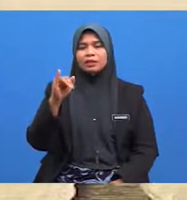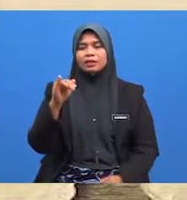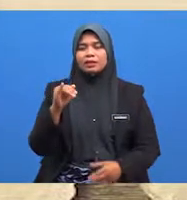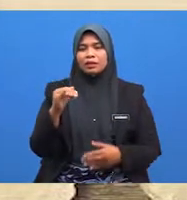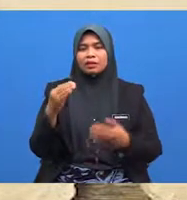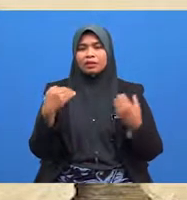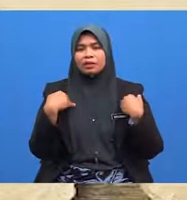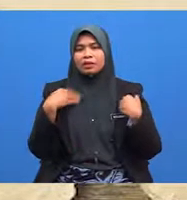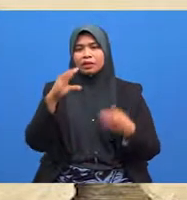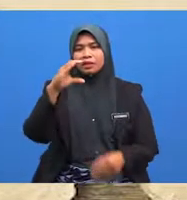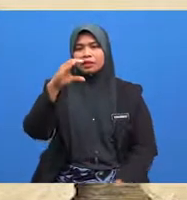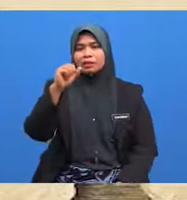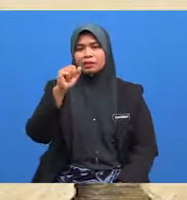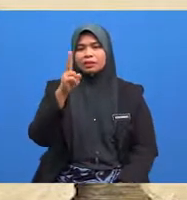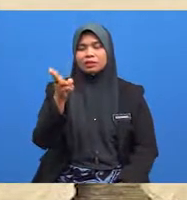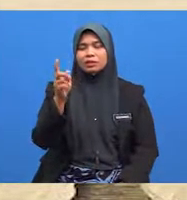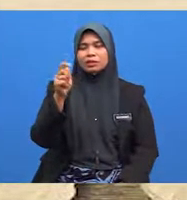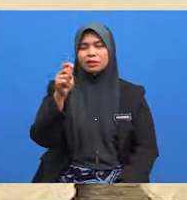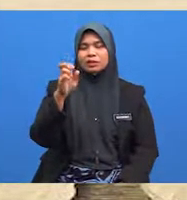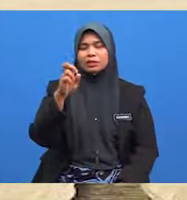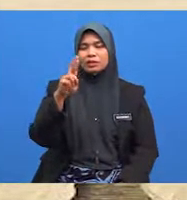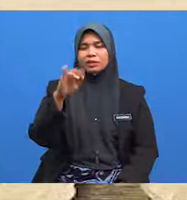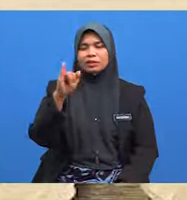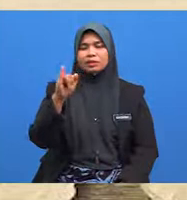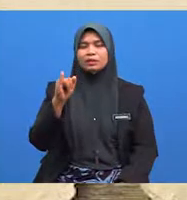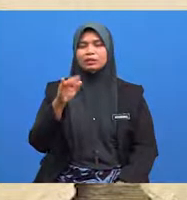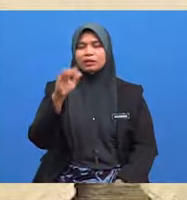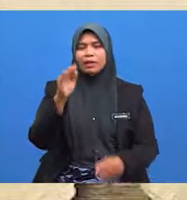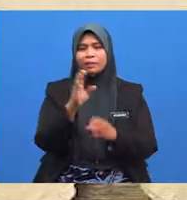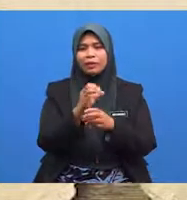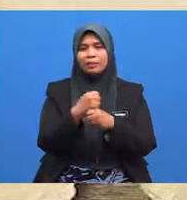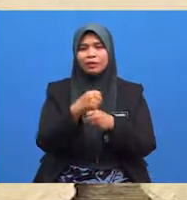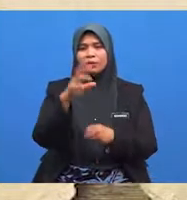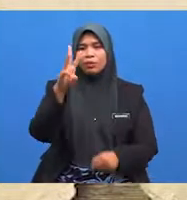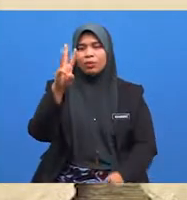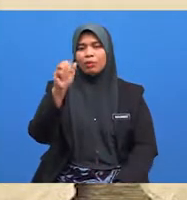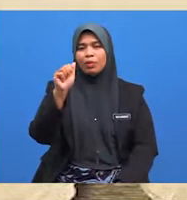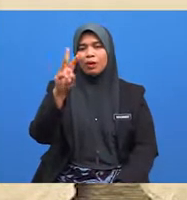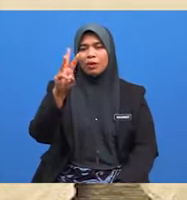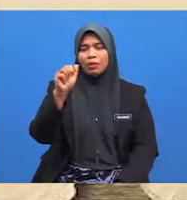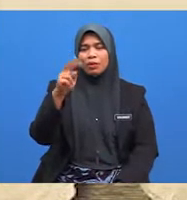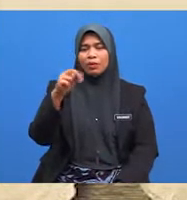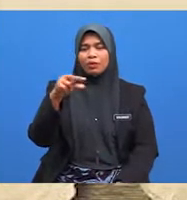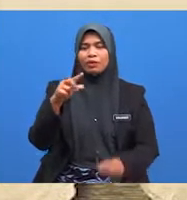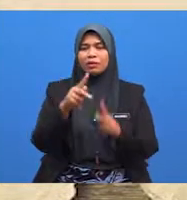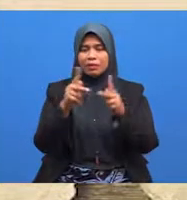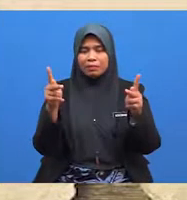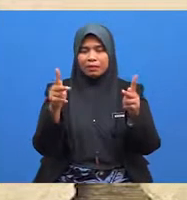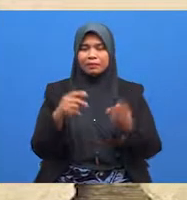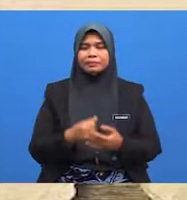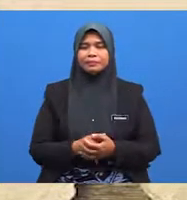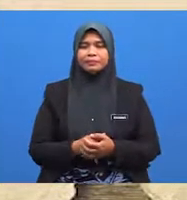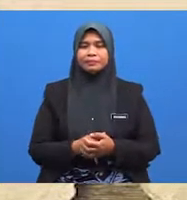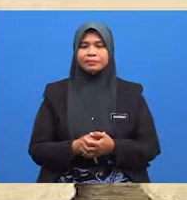Kawasan atau bahagian galeri menara lazimnya dilitupi dengan chatri, iaitu